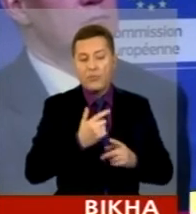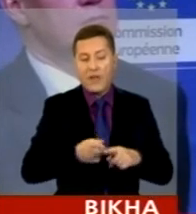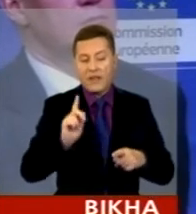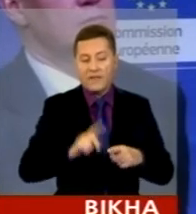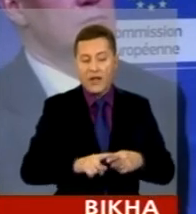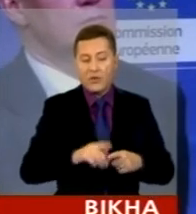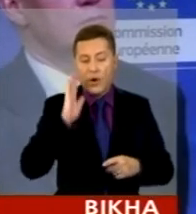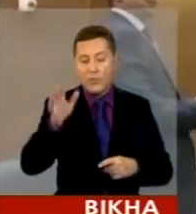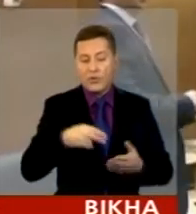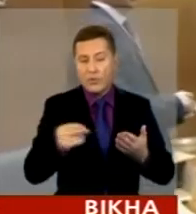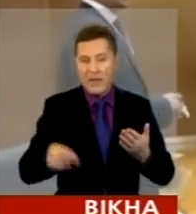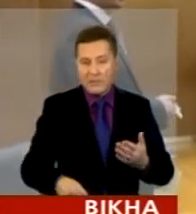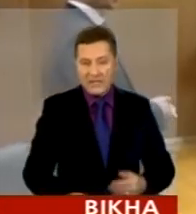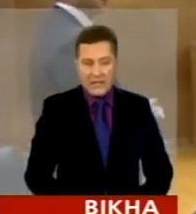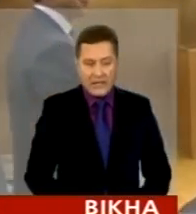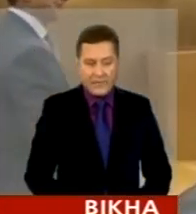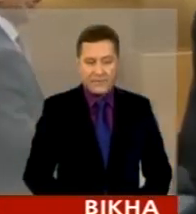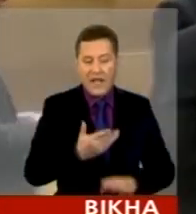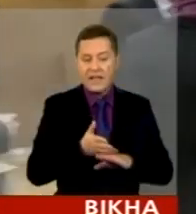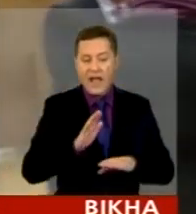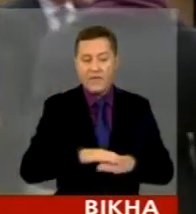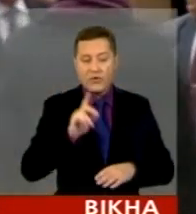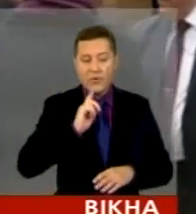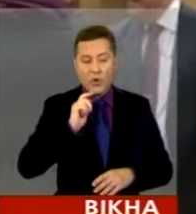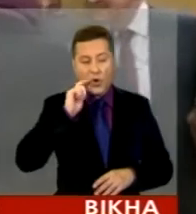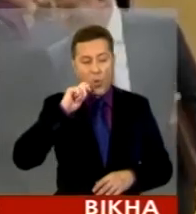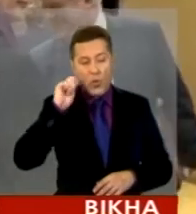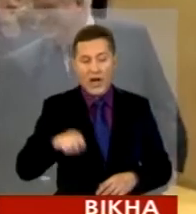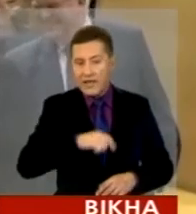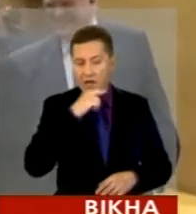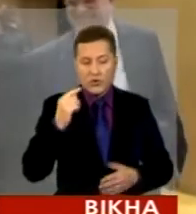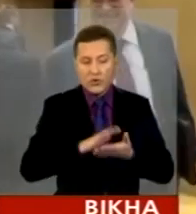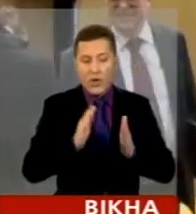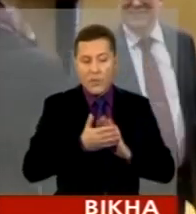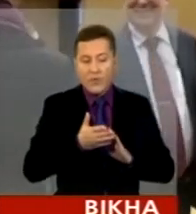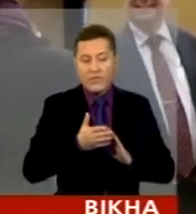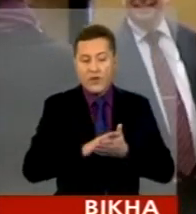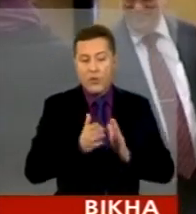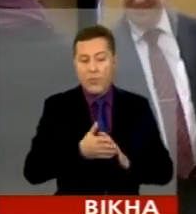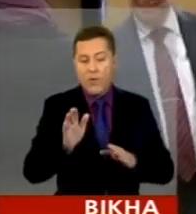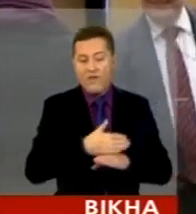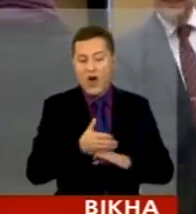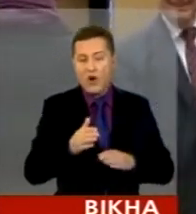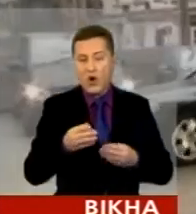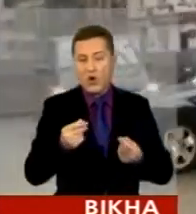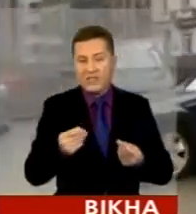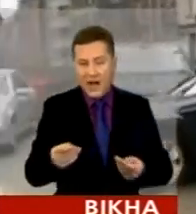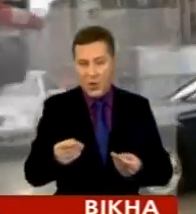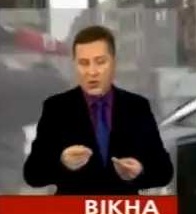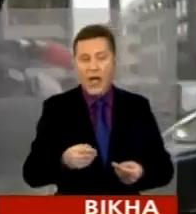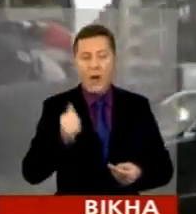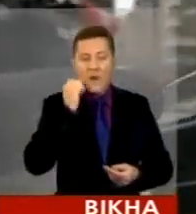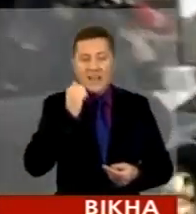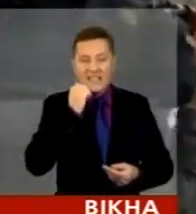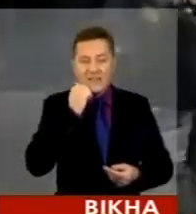будут подписаны. Найважче поки Україні і Росії домовитися щодо умов розрахунків. Москва вимагає передоплати. Київ